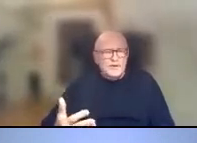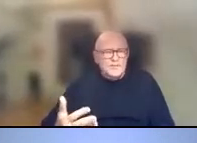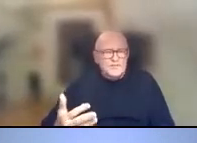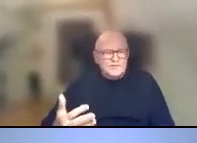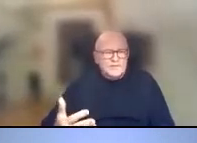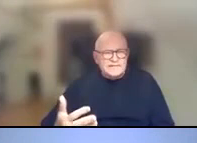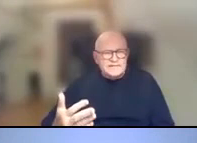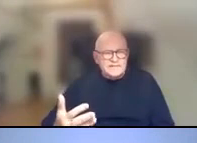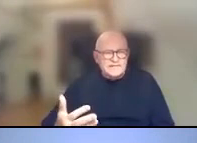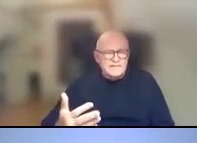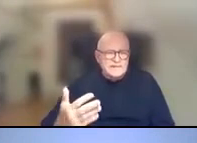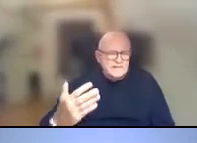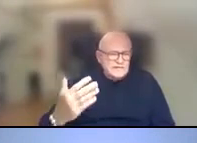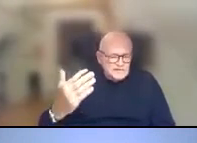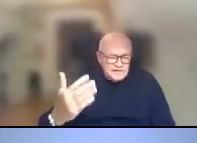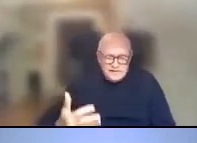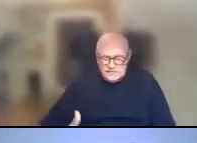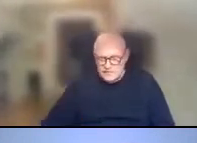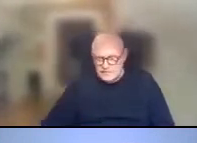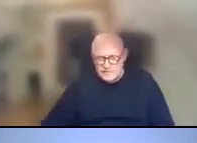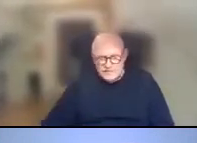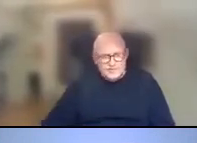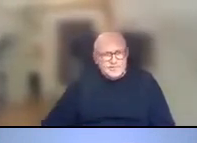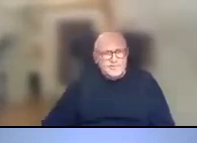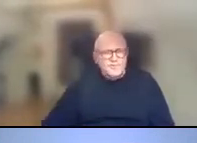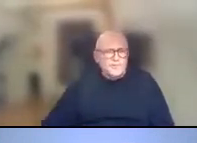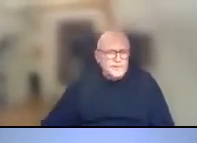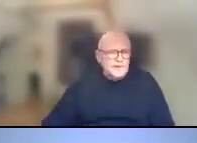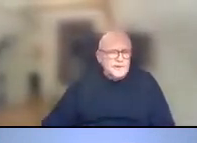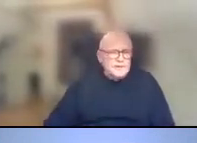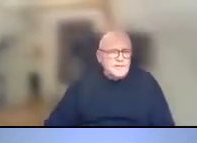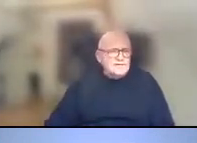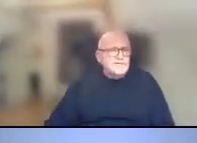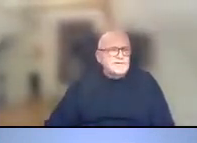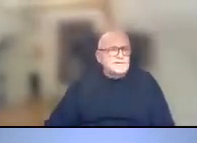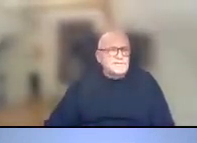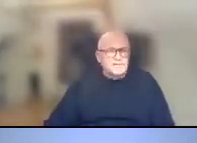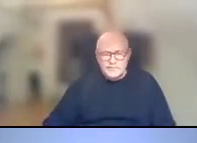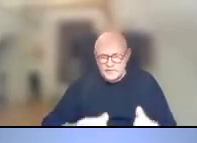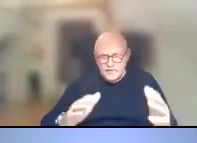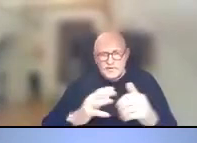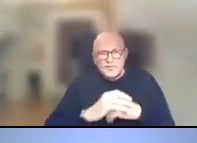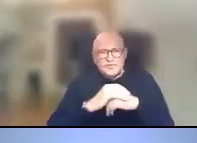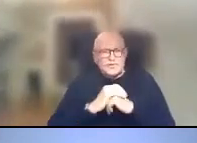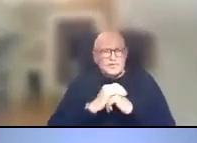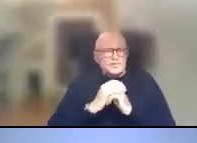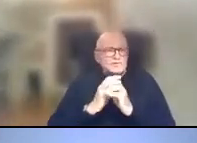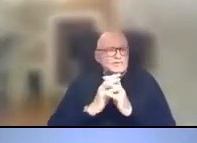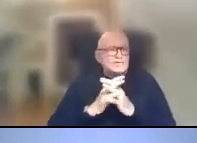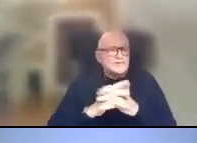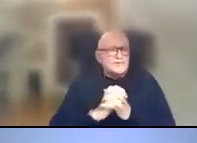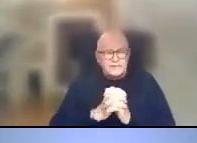in grau und schwarz sehe, das kann in Situationen, wo mir gerade ein Preis verliehen wurde, und